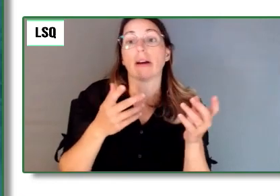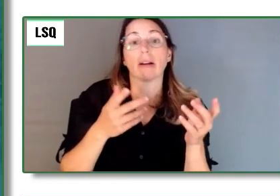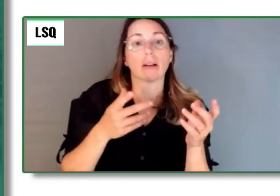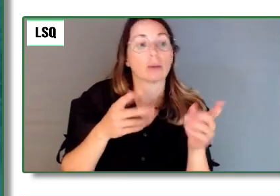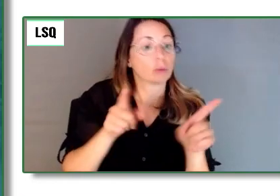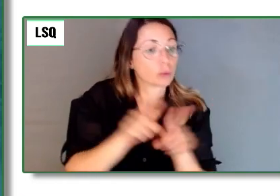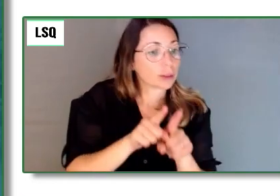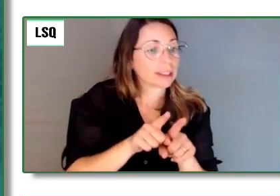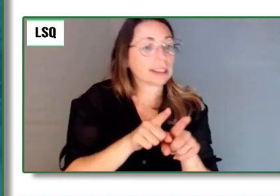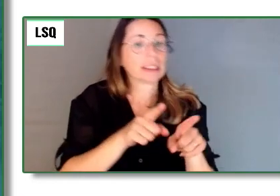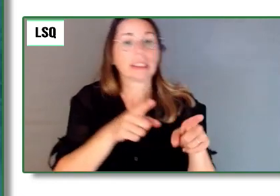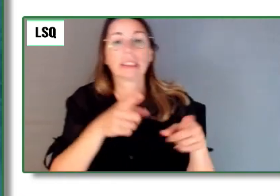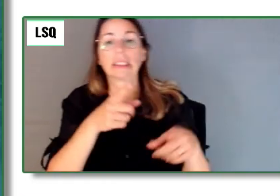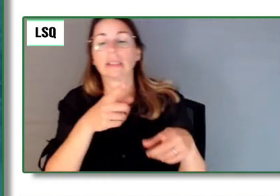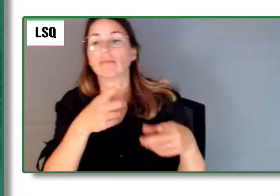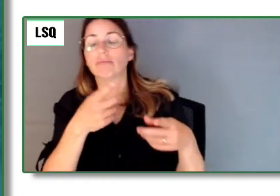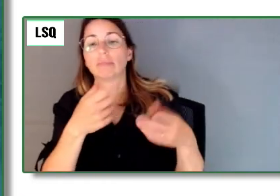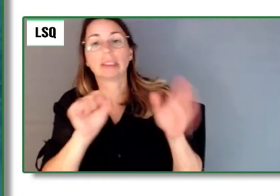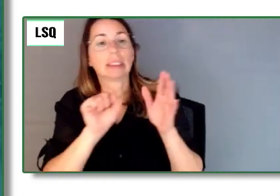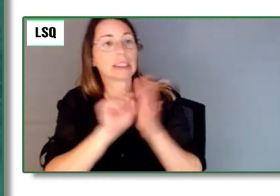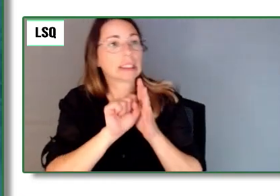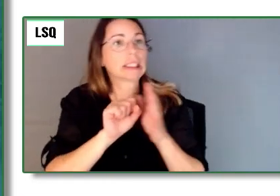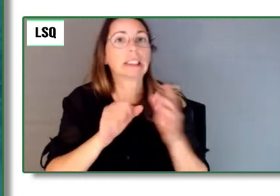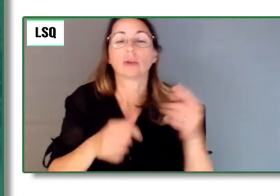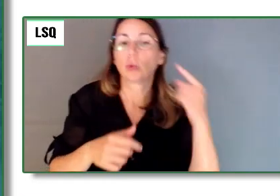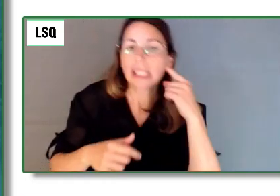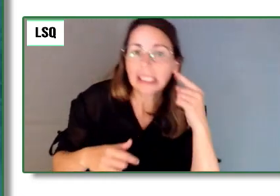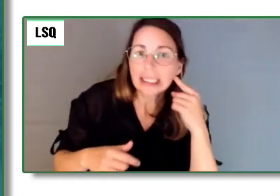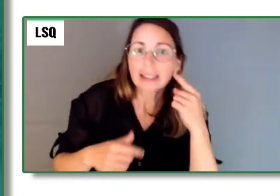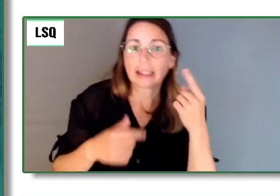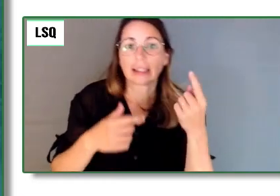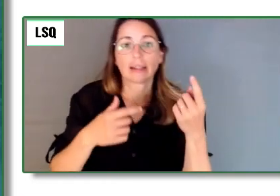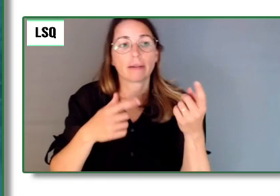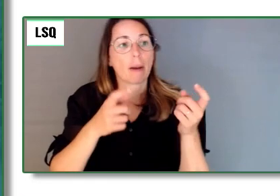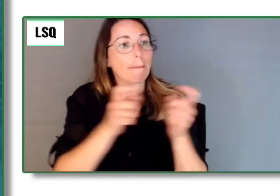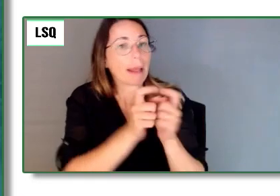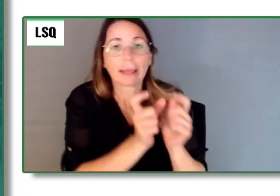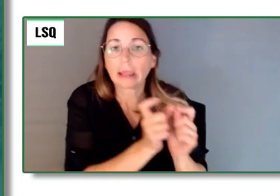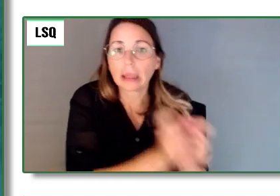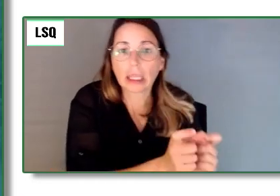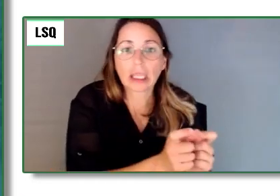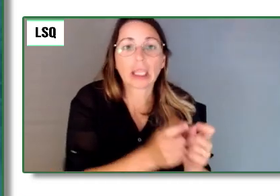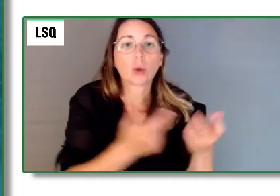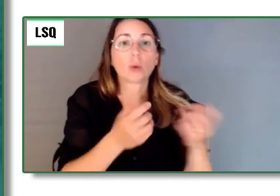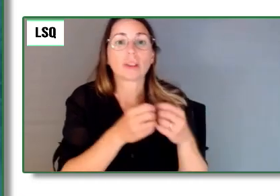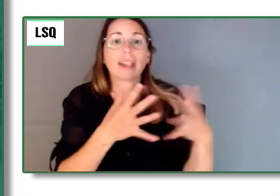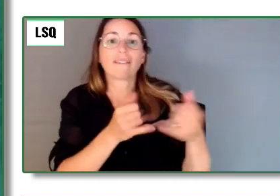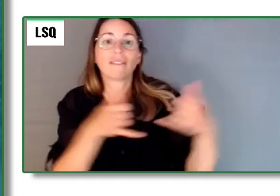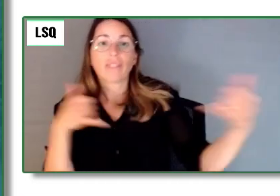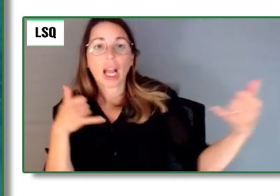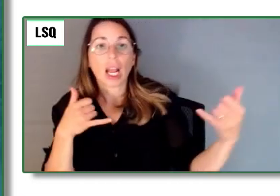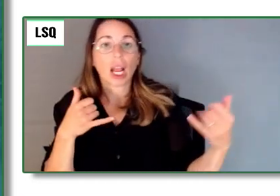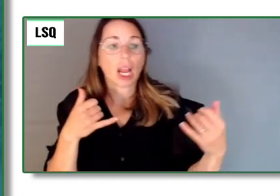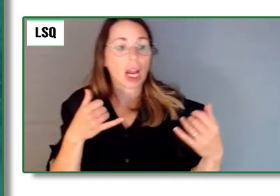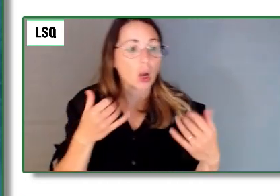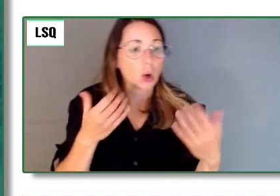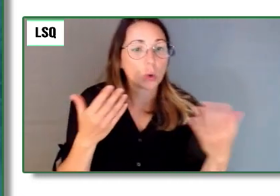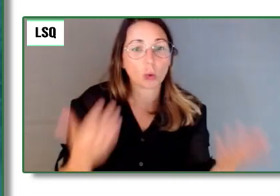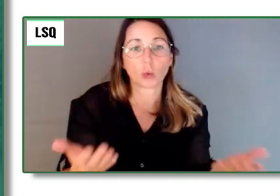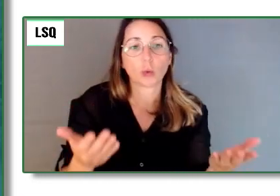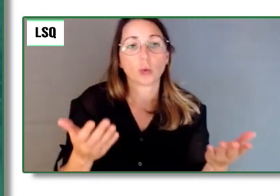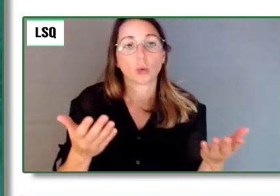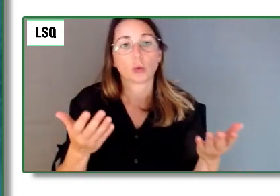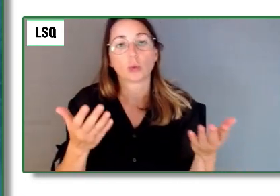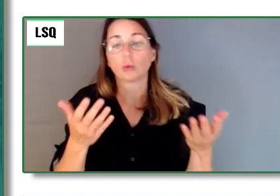ou parfois IFRD, des façons qui vous permettent de communiquer sans fil avec votre appareil.